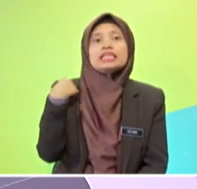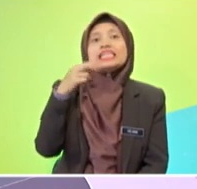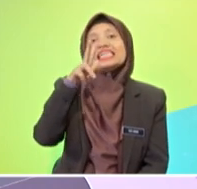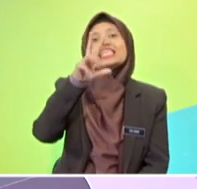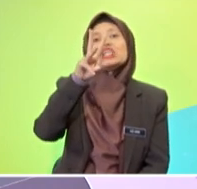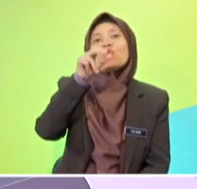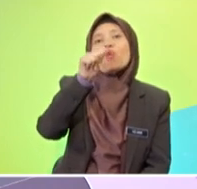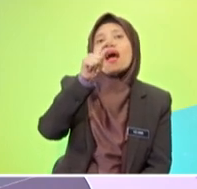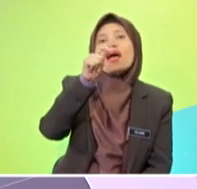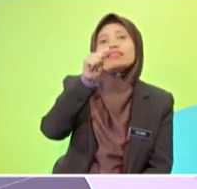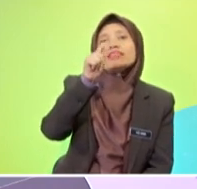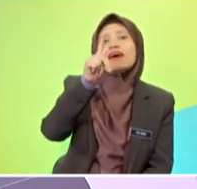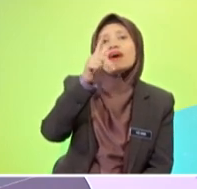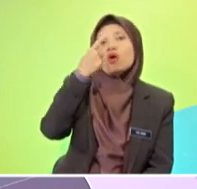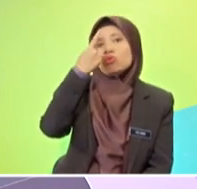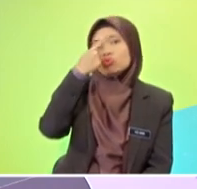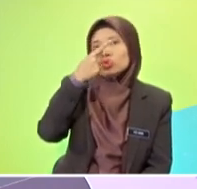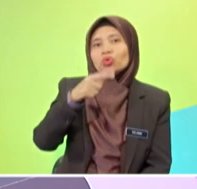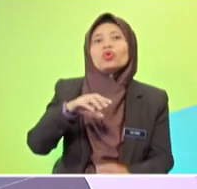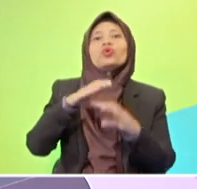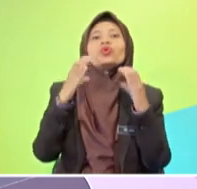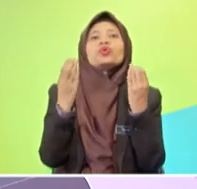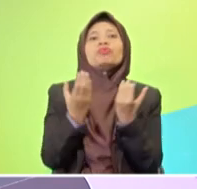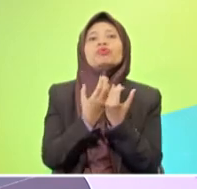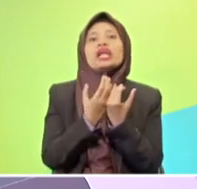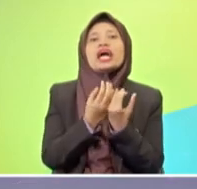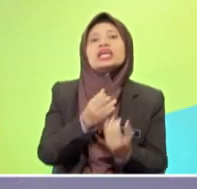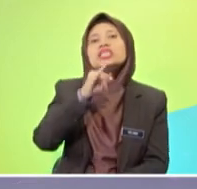pada kumpulan belalang kumpulan juragan